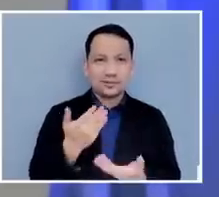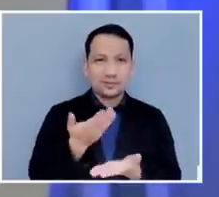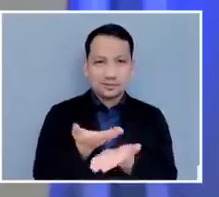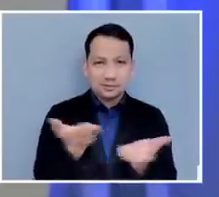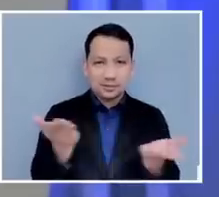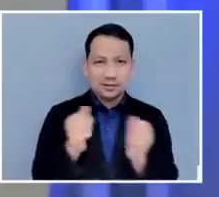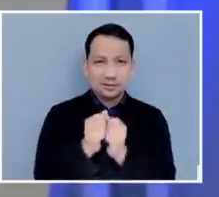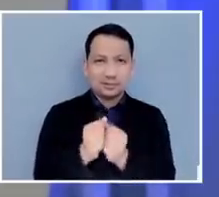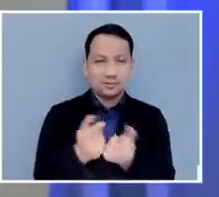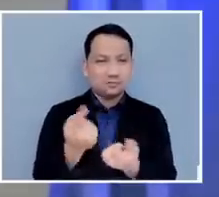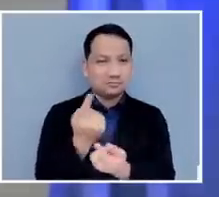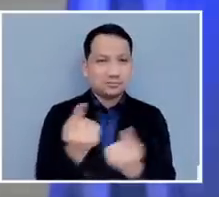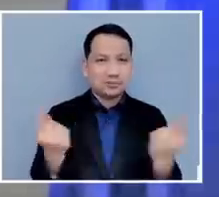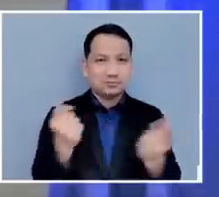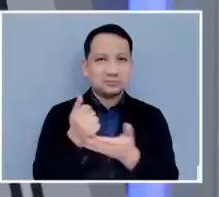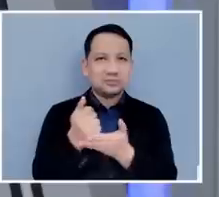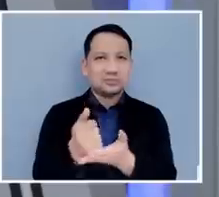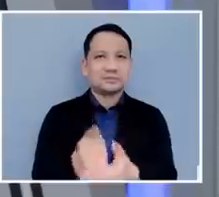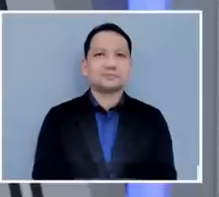isa.